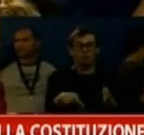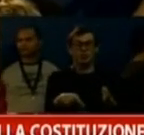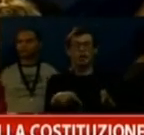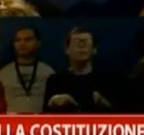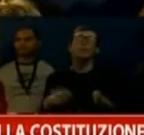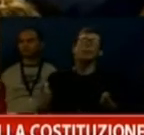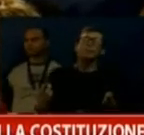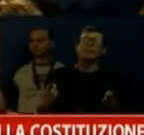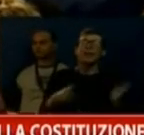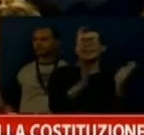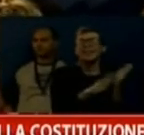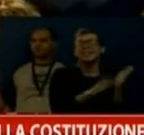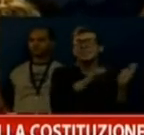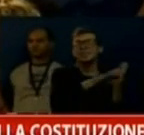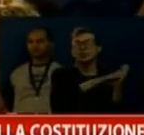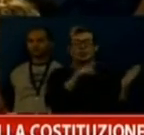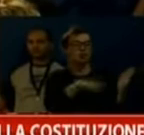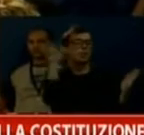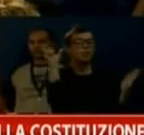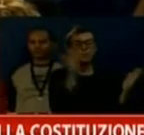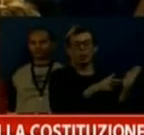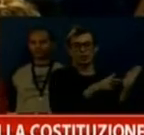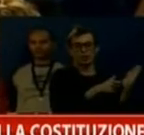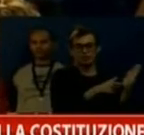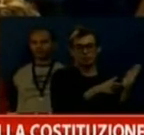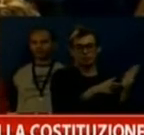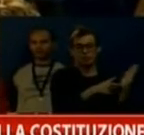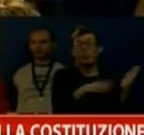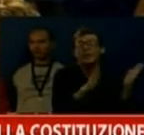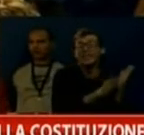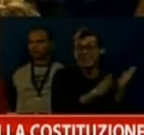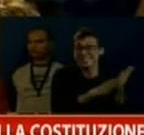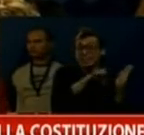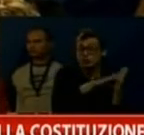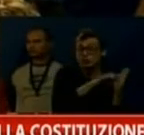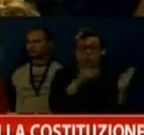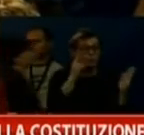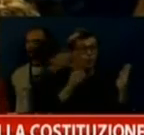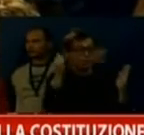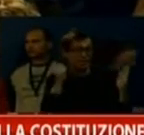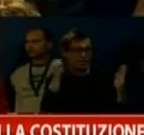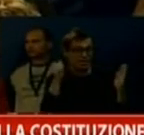ha posto a fondamento della revisione costituzionale. E attenzione,